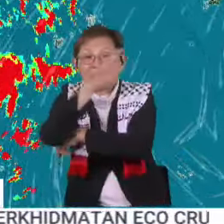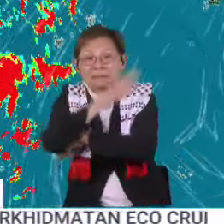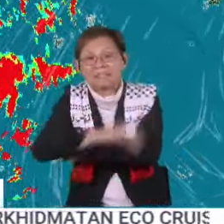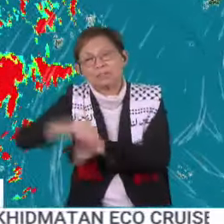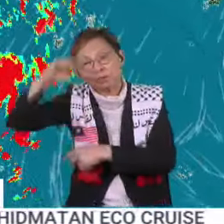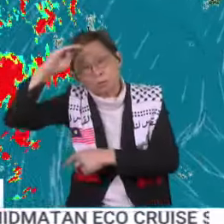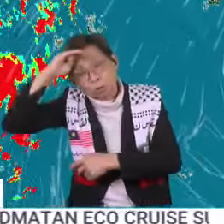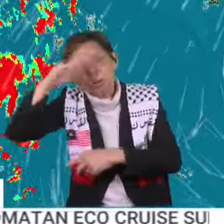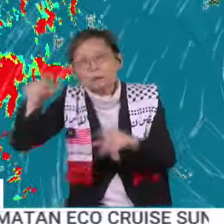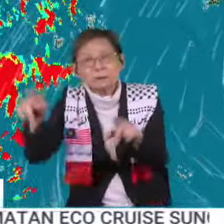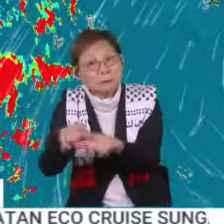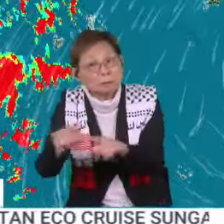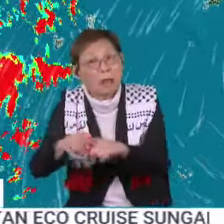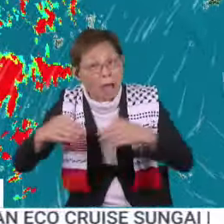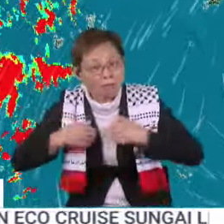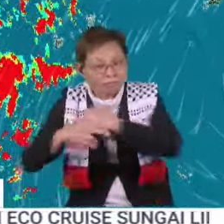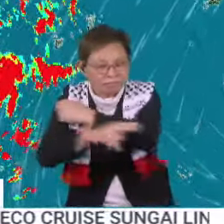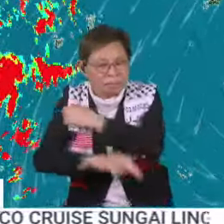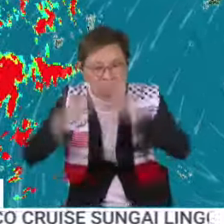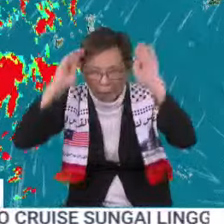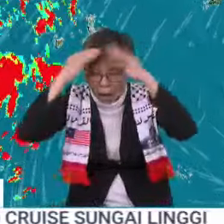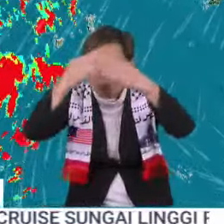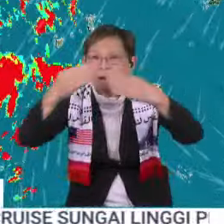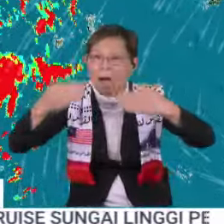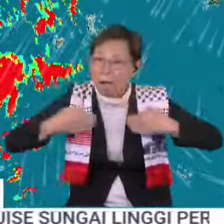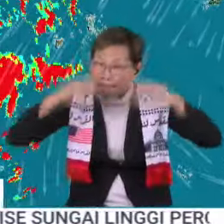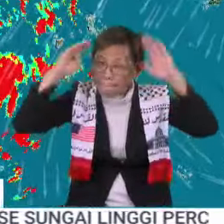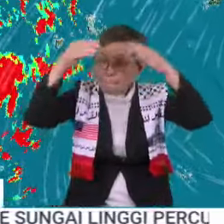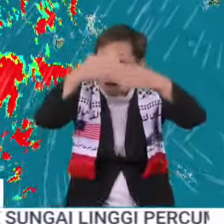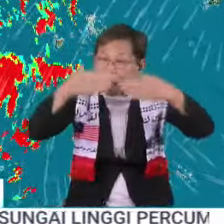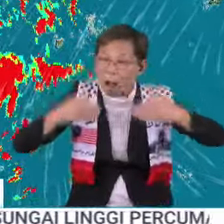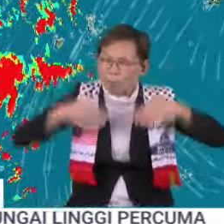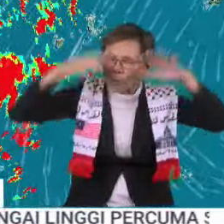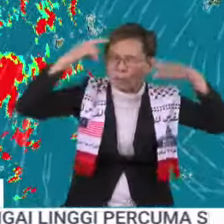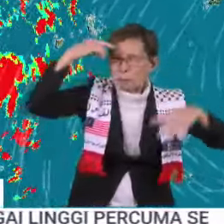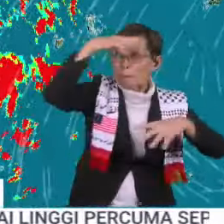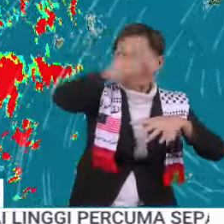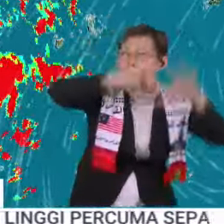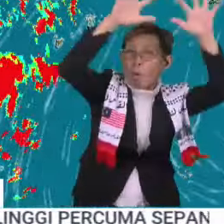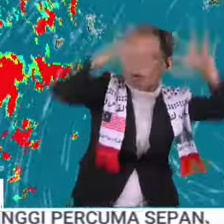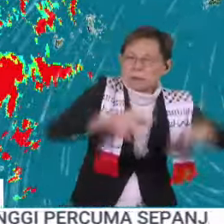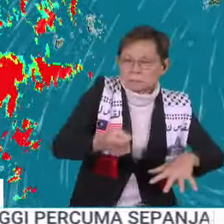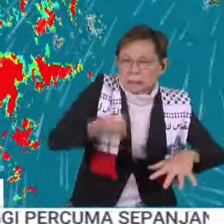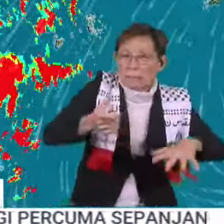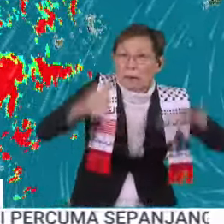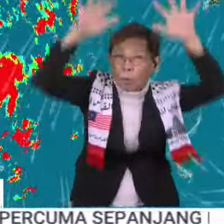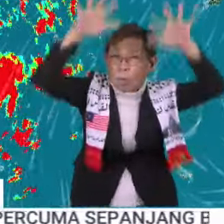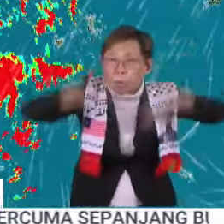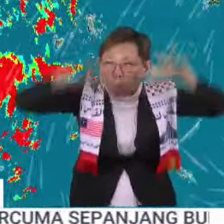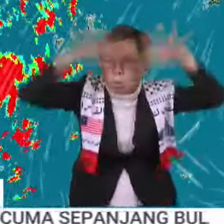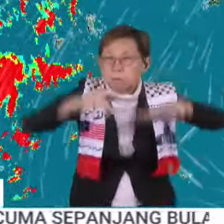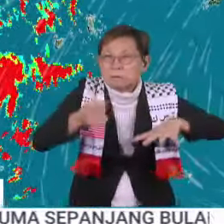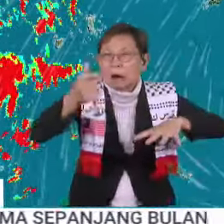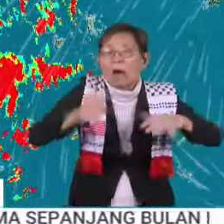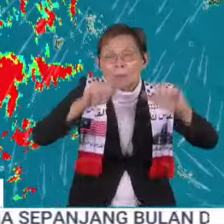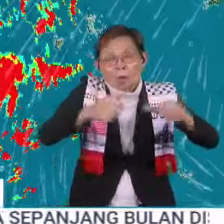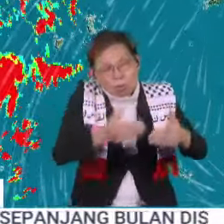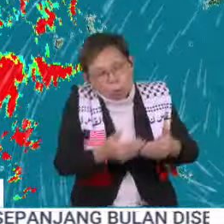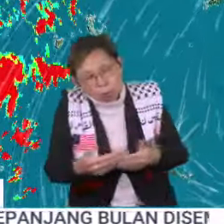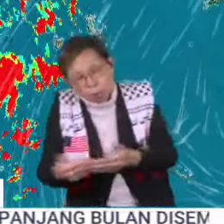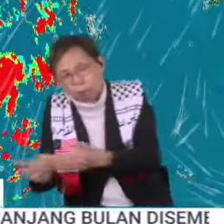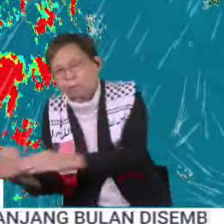di Johor, begitu juga di negeri Pahang. Dan kami jangkakan keadaan hujan lebat sekejap-sekejap ini mampu untuk berterusan sehingga